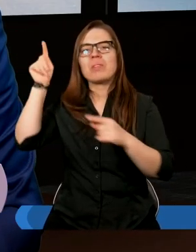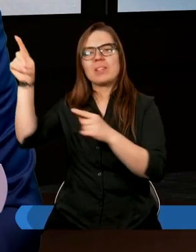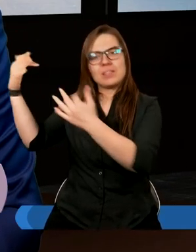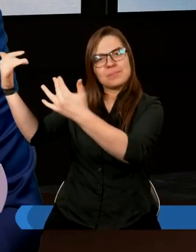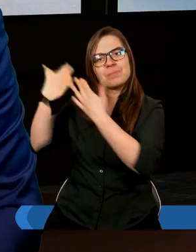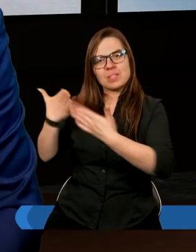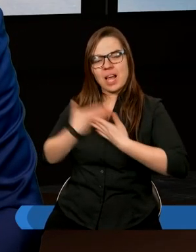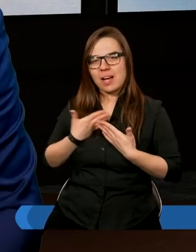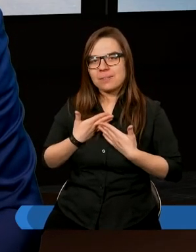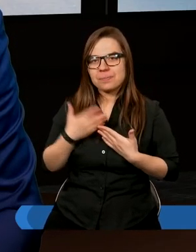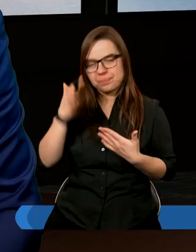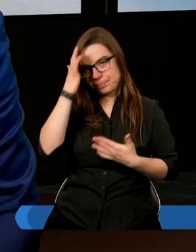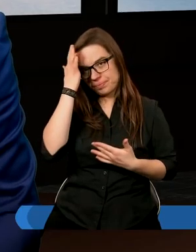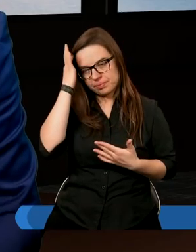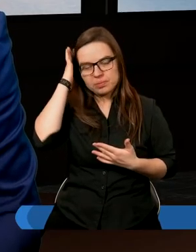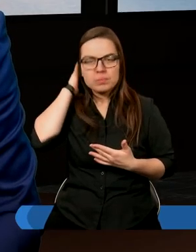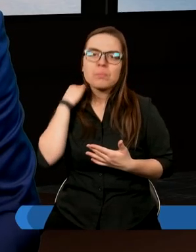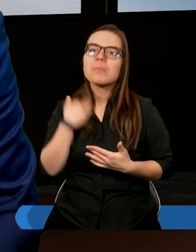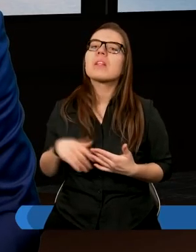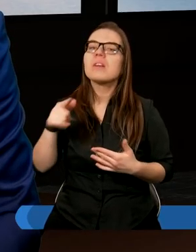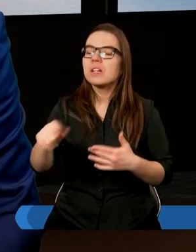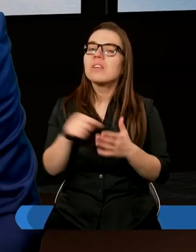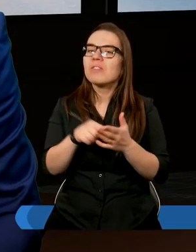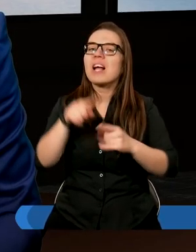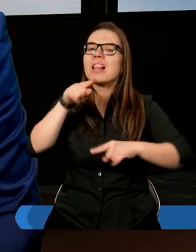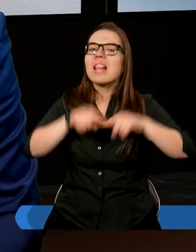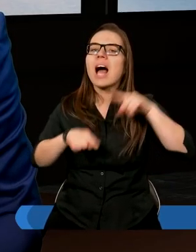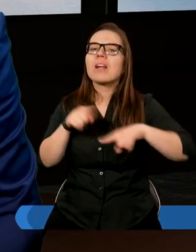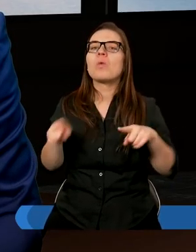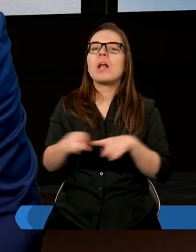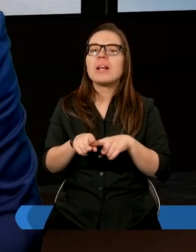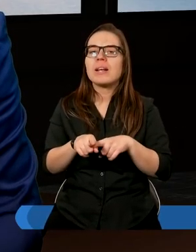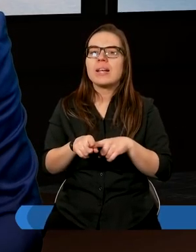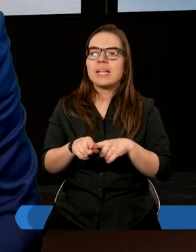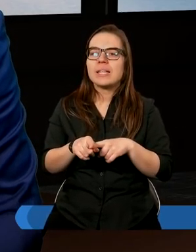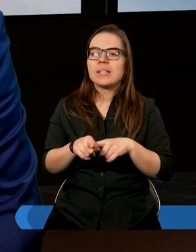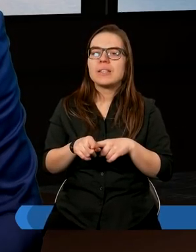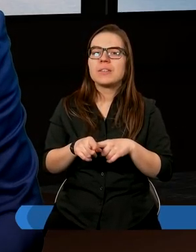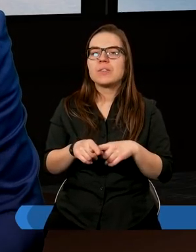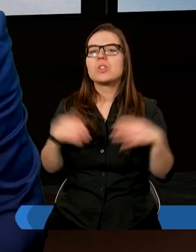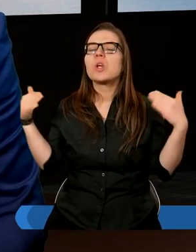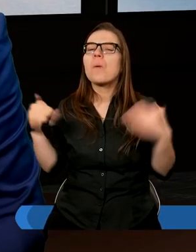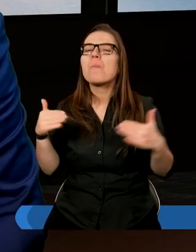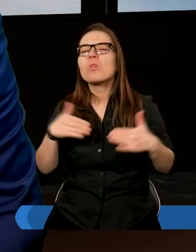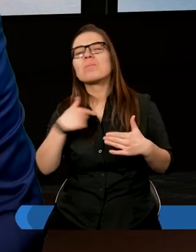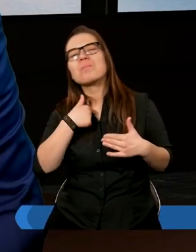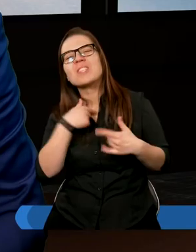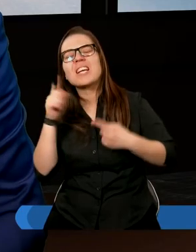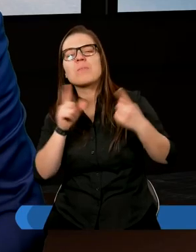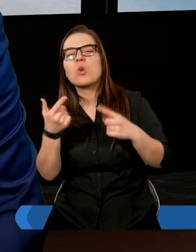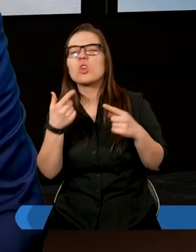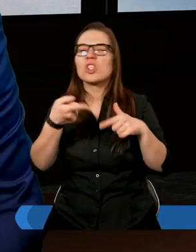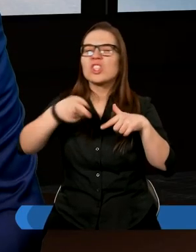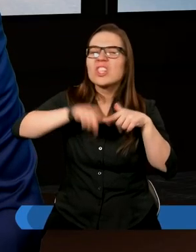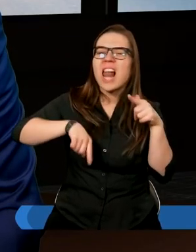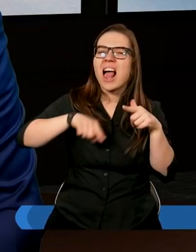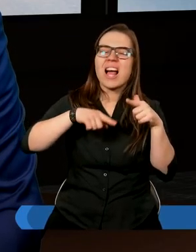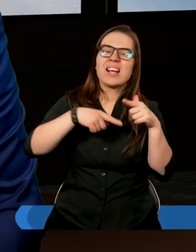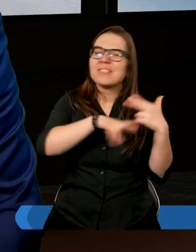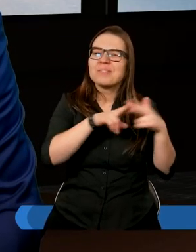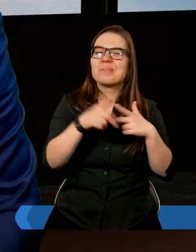że serce ludzkie jest zawodne. Naturalnie mówiąc, rozum ludzki często jest zawodny. I nie można